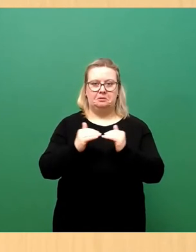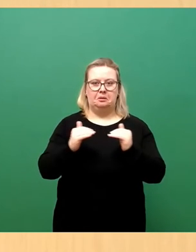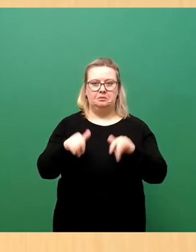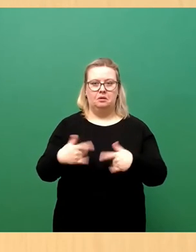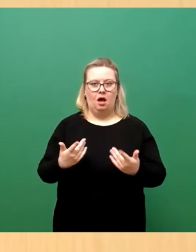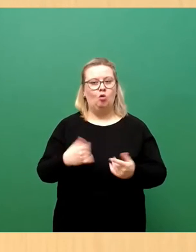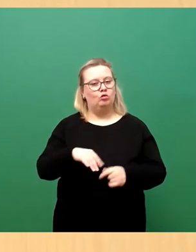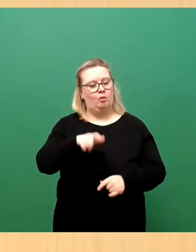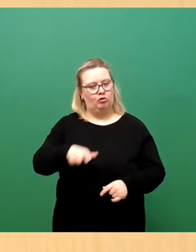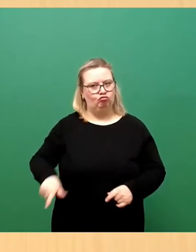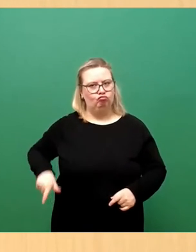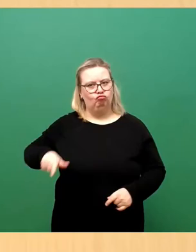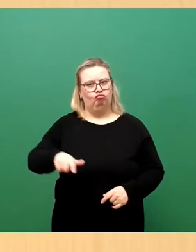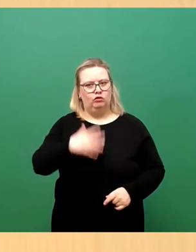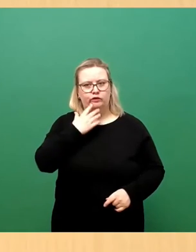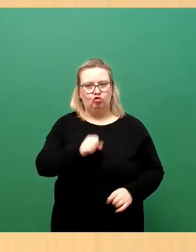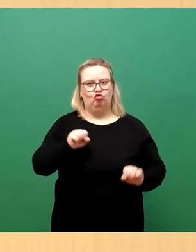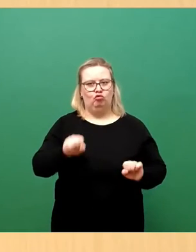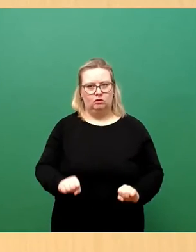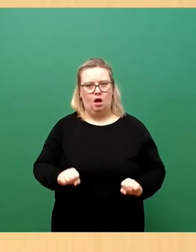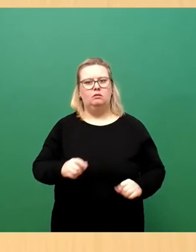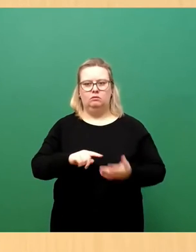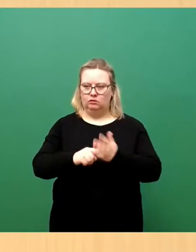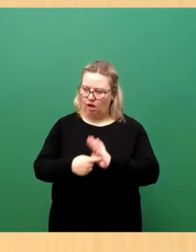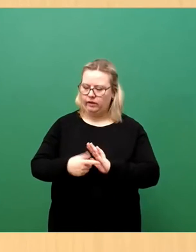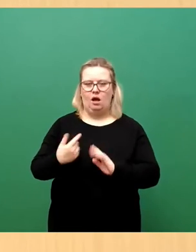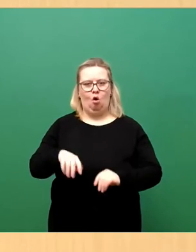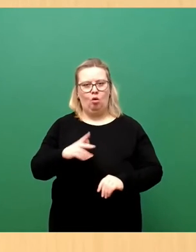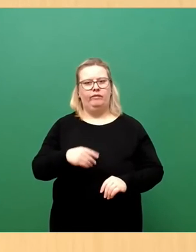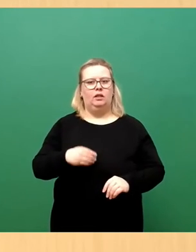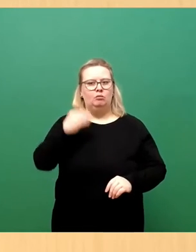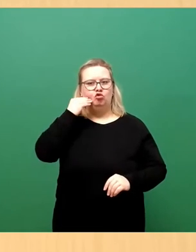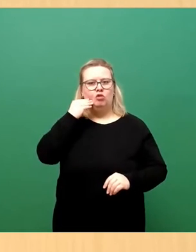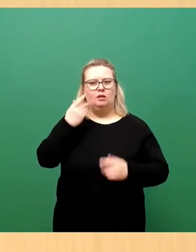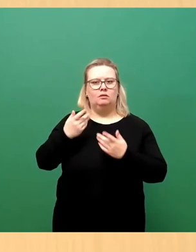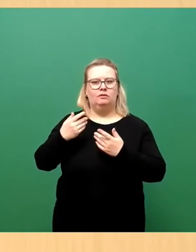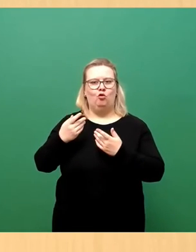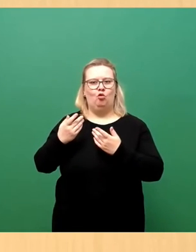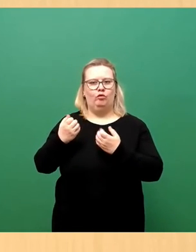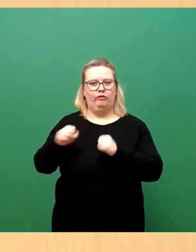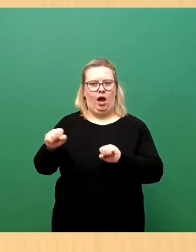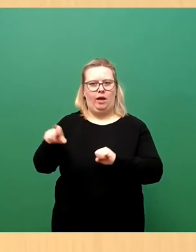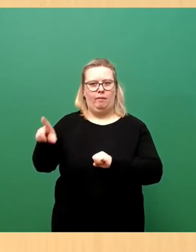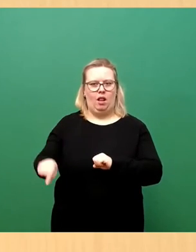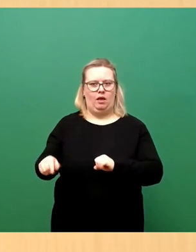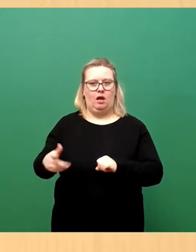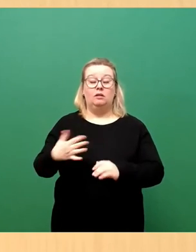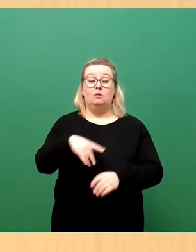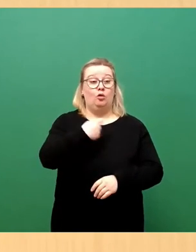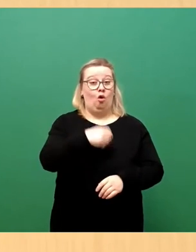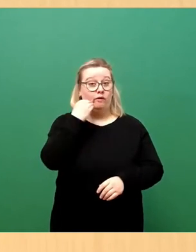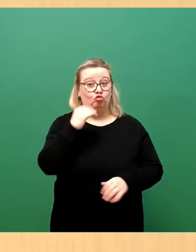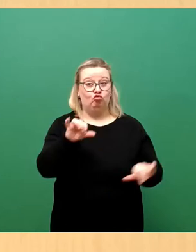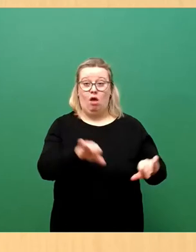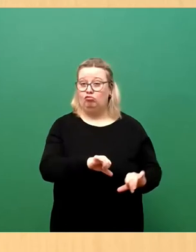leisten können und wollen, machen dann wieder deutlich preiswertere Bestandswohnungen frei. Deswegen sind auch teure Wohnungen nichts Schlechtes. Und es sorgt dafür,